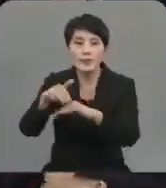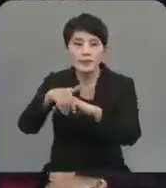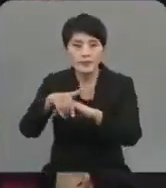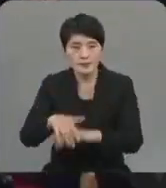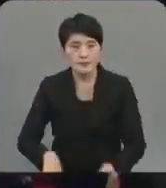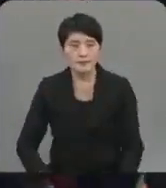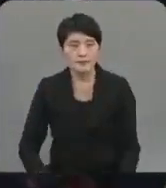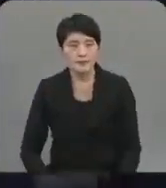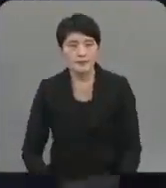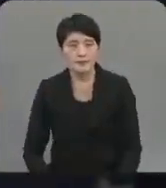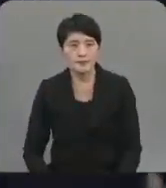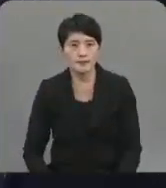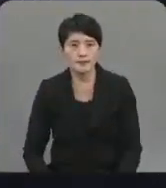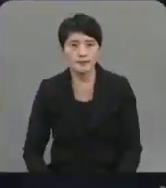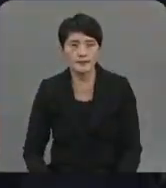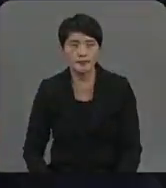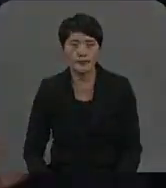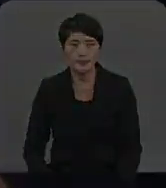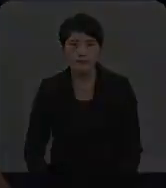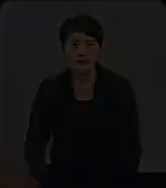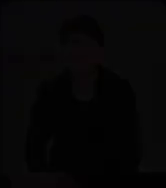một sự luật mới có nội dung tương tự